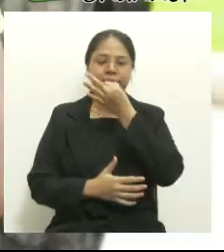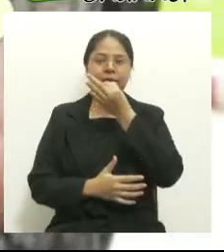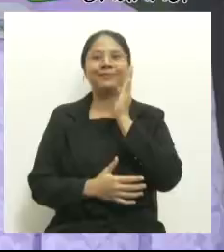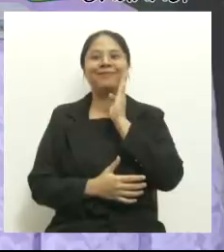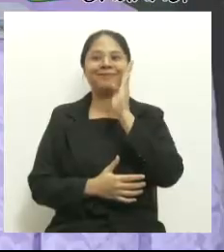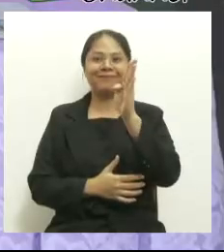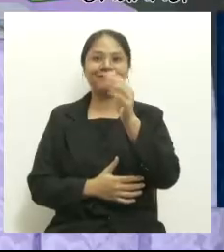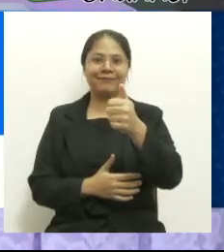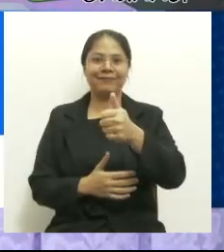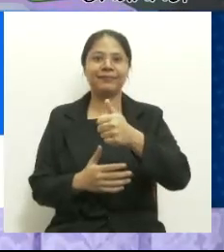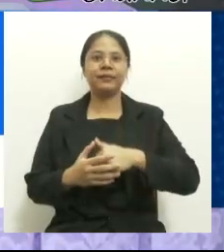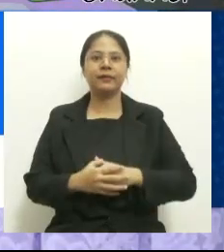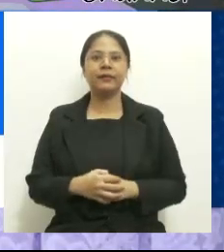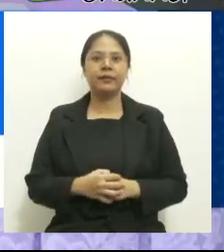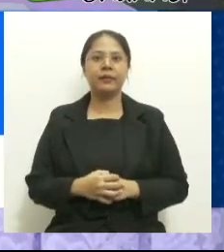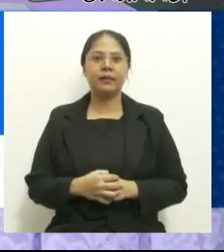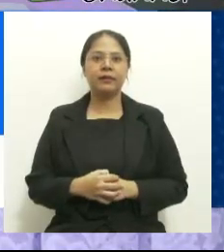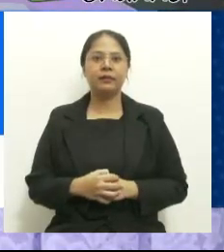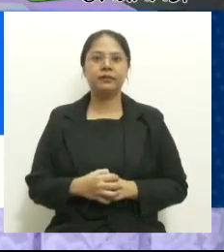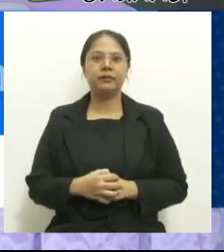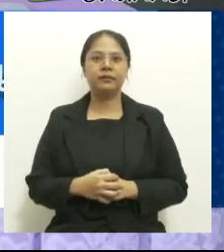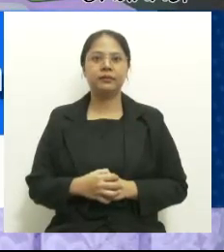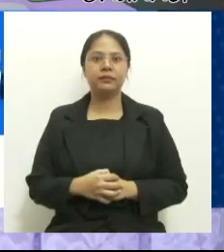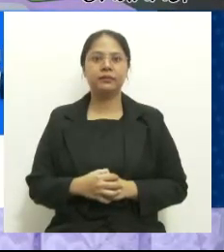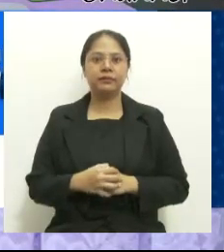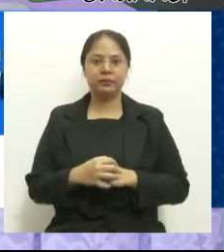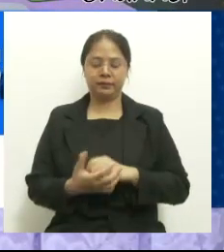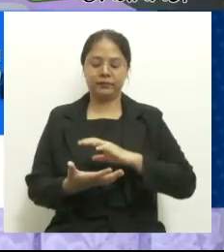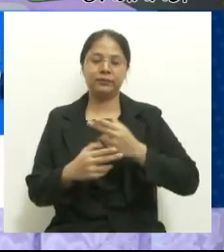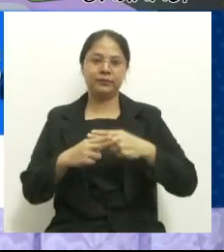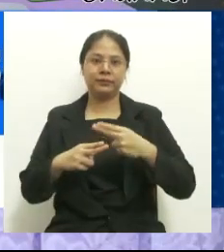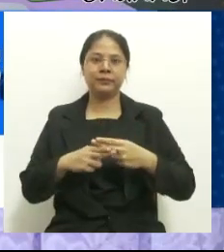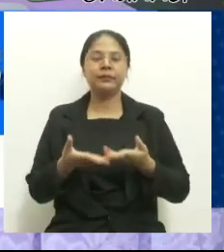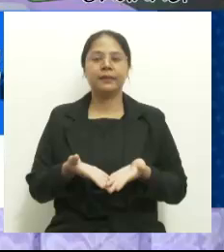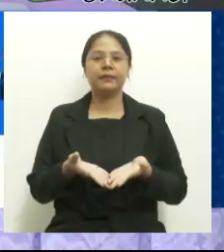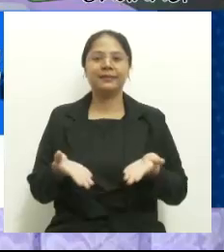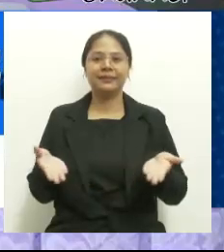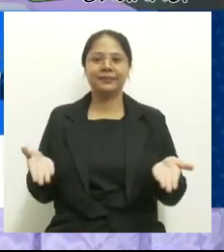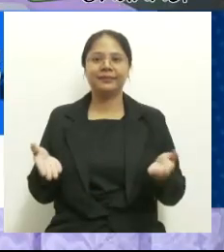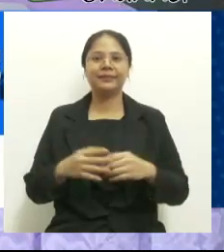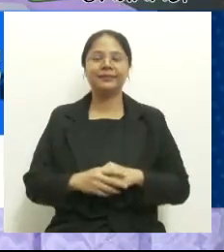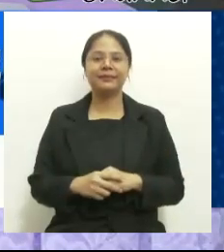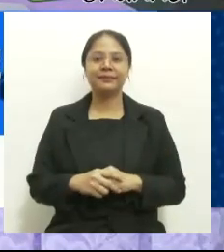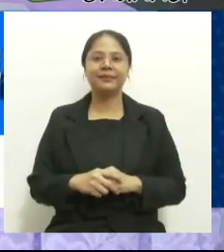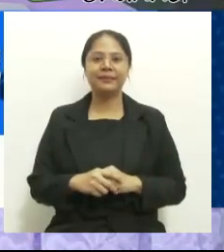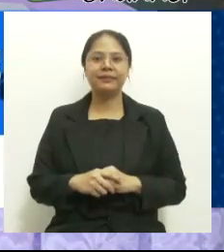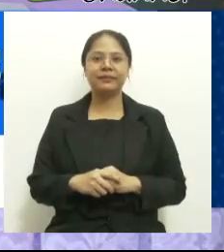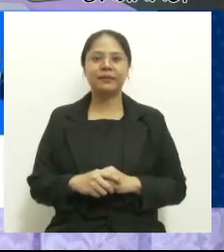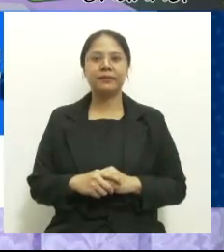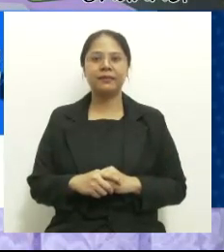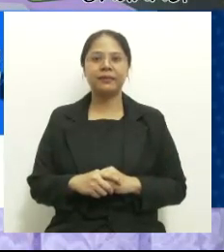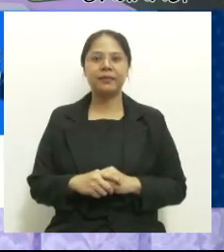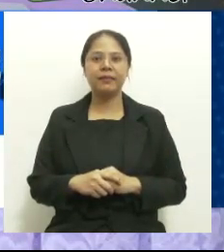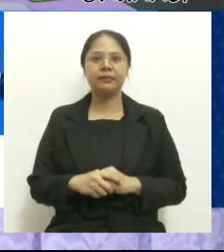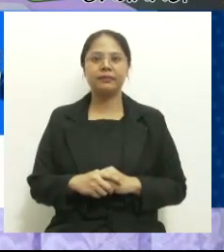คตด้วยค่ะ สวัสดีค่ะหนูชื่อเด็กหญิงสุภตาสุรชาติ สวัสดีค่ะดิฉันชื่อเด็กหญิงปริ